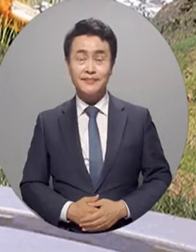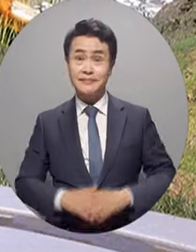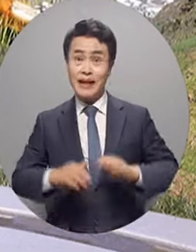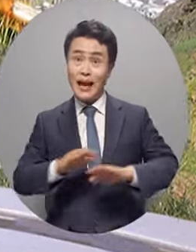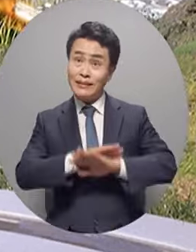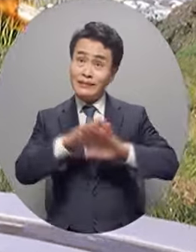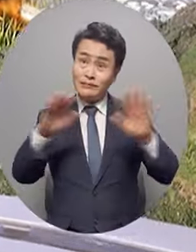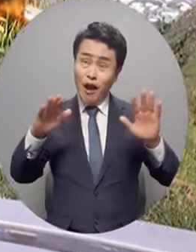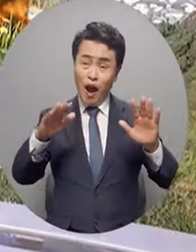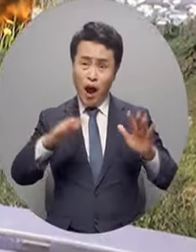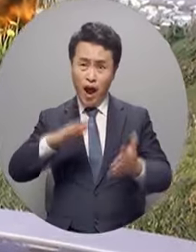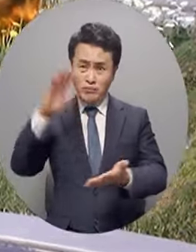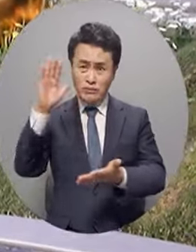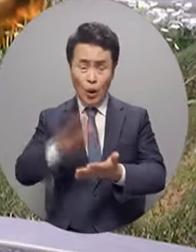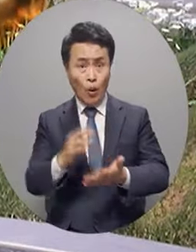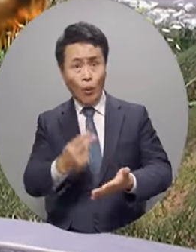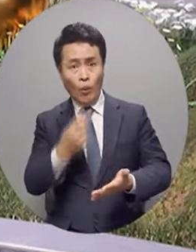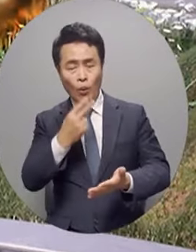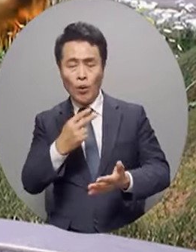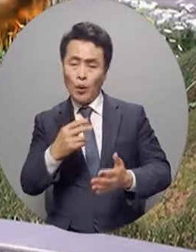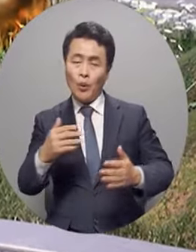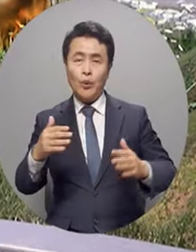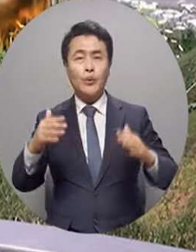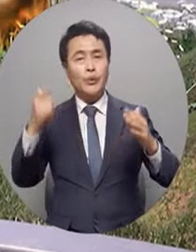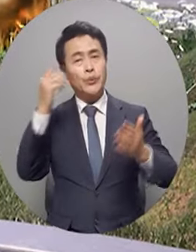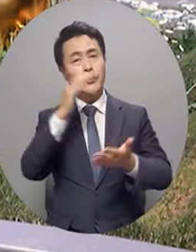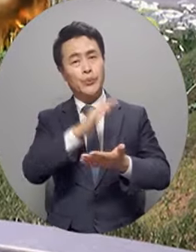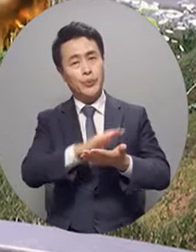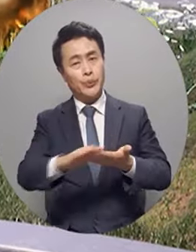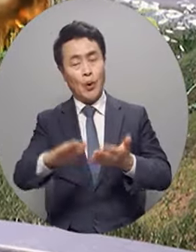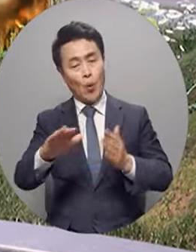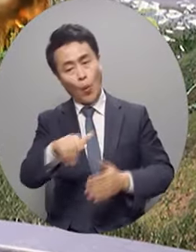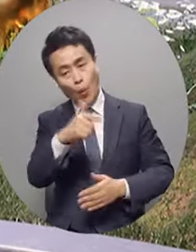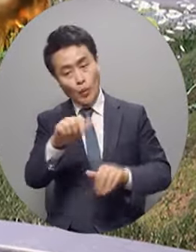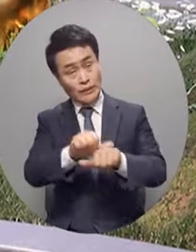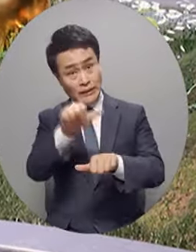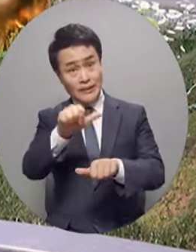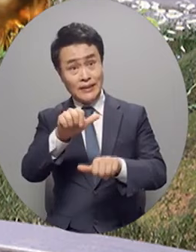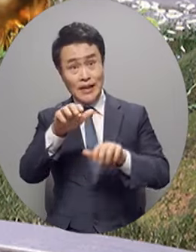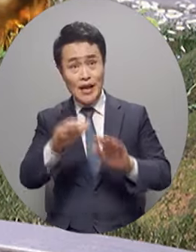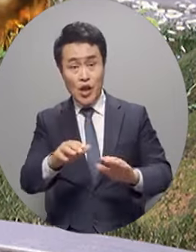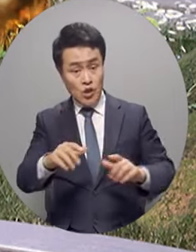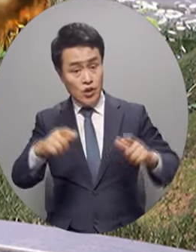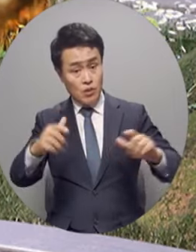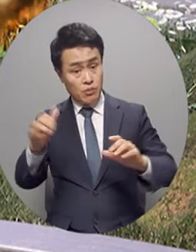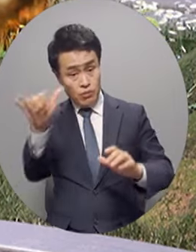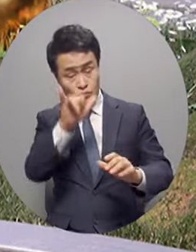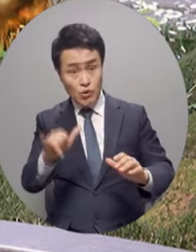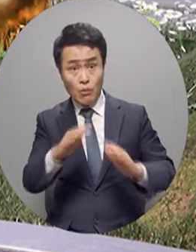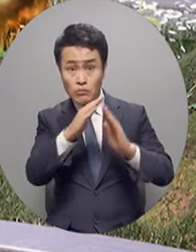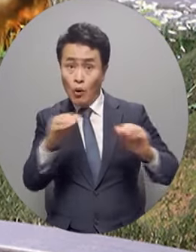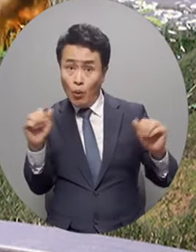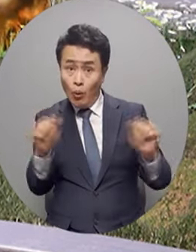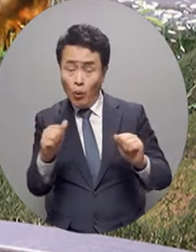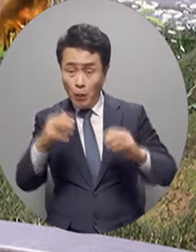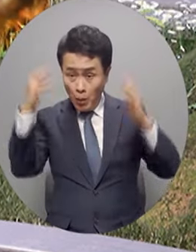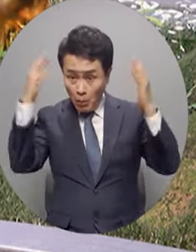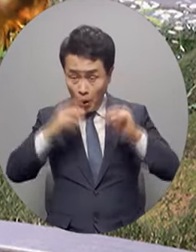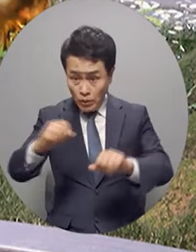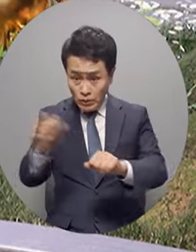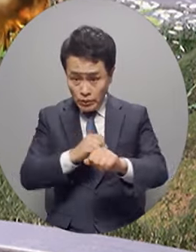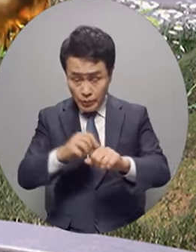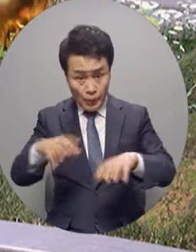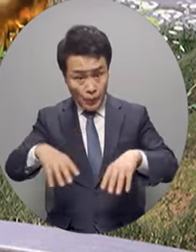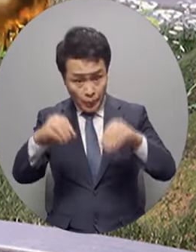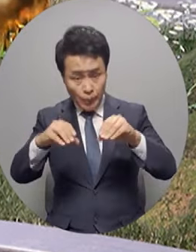낮 동안 달궈졌던 공기가 서서히 식고 있습니다. 오늘 오후 5시를 기해 일부 중부와 전북 지역에 폭염특보가 해제